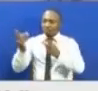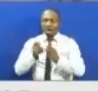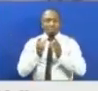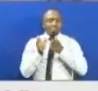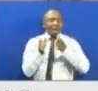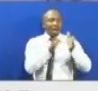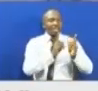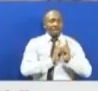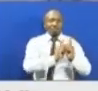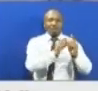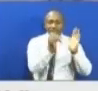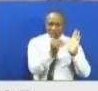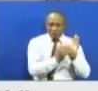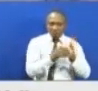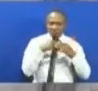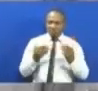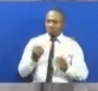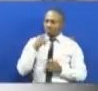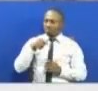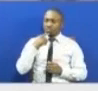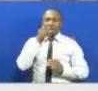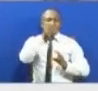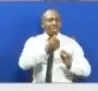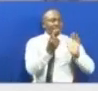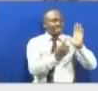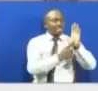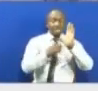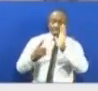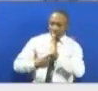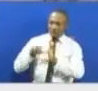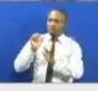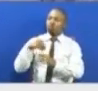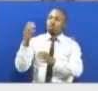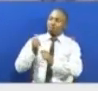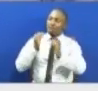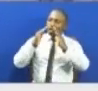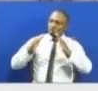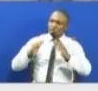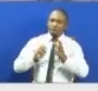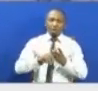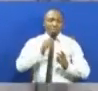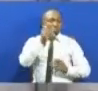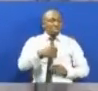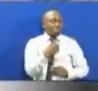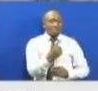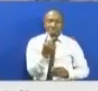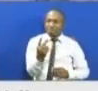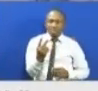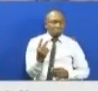Miezi 6-6 ndo unapata chumba. Lakini ukisema mwezi mmoja, miwili hakubali. Paka una